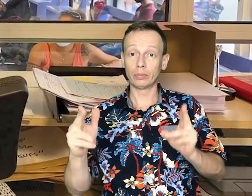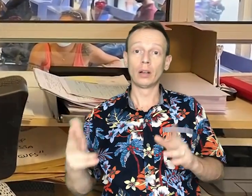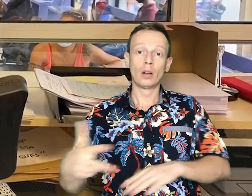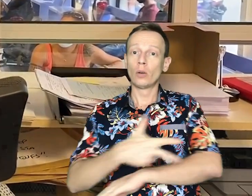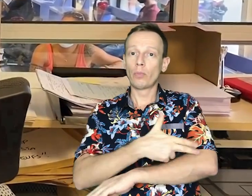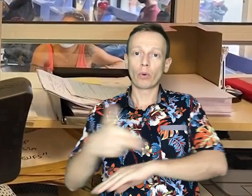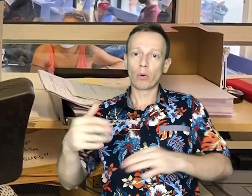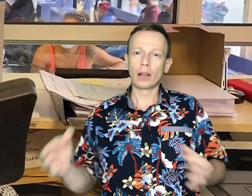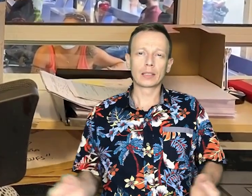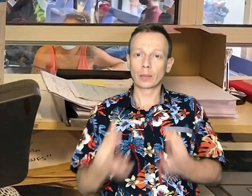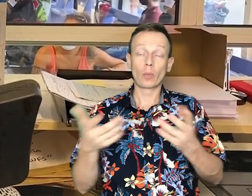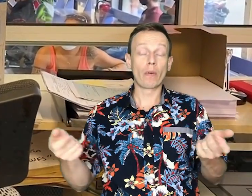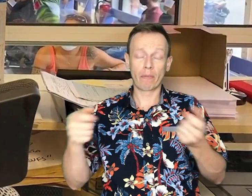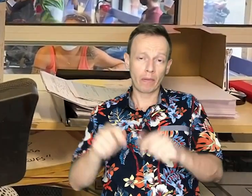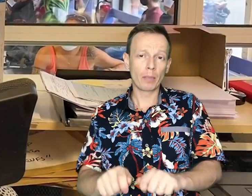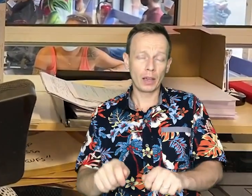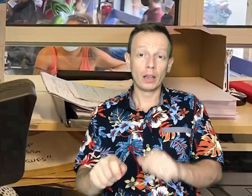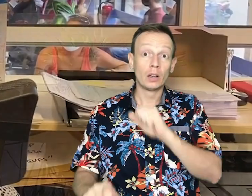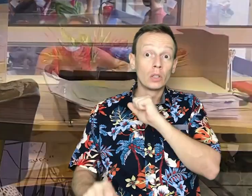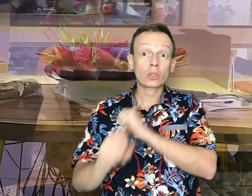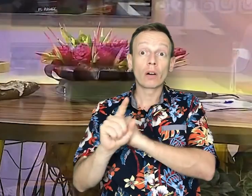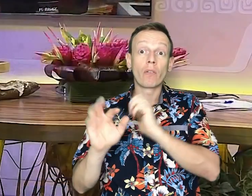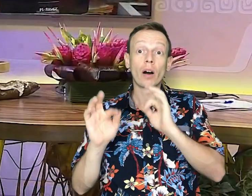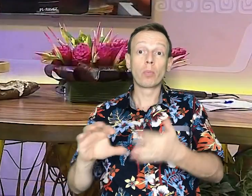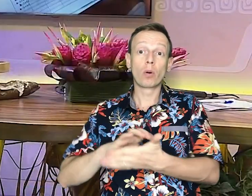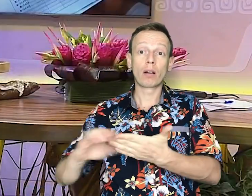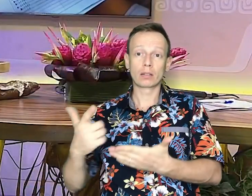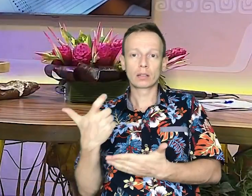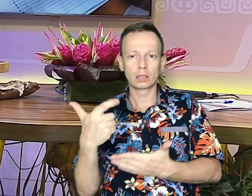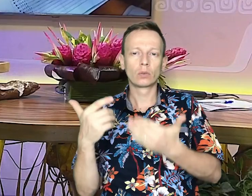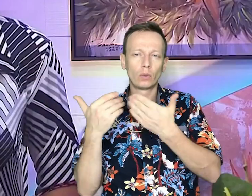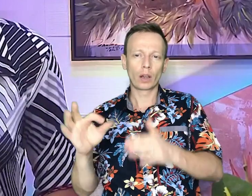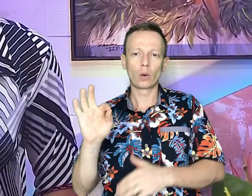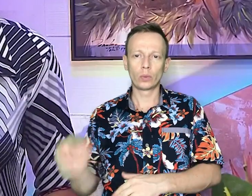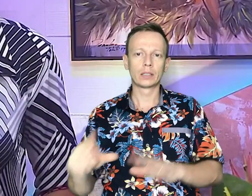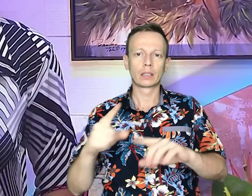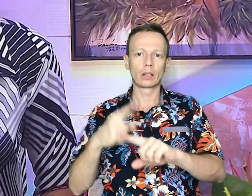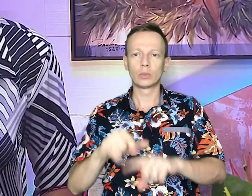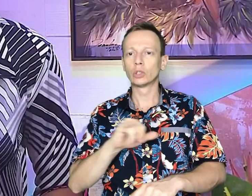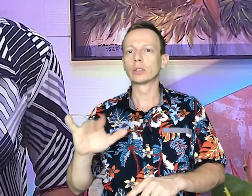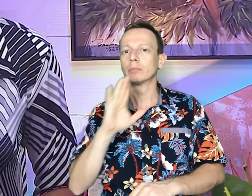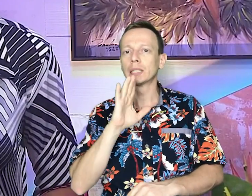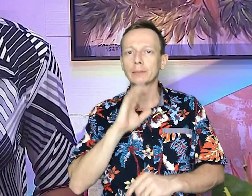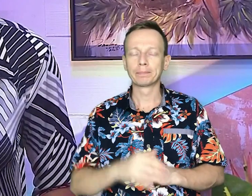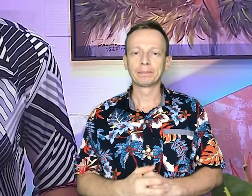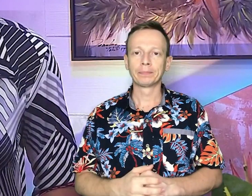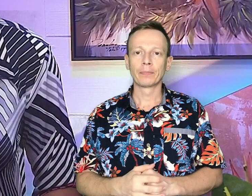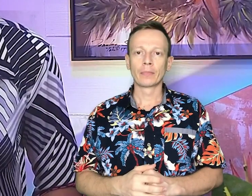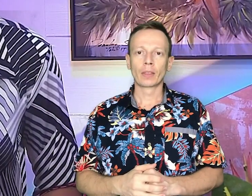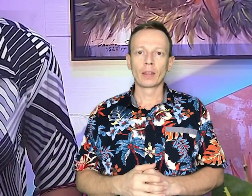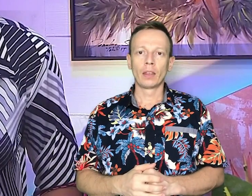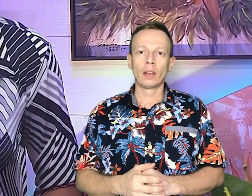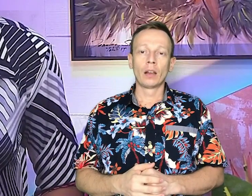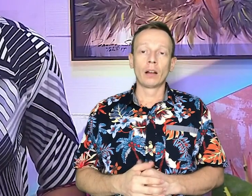à l'exception de la carte grise de 7h30 à midi. C'est une course à l'heure sur une distance de